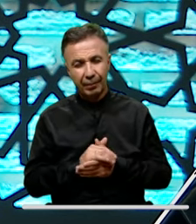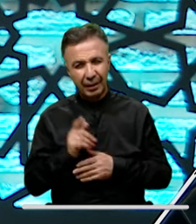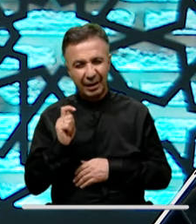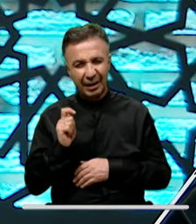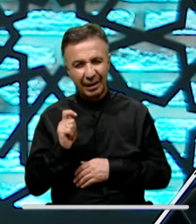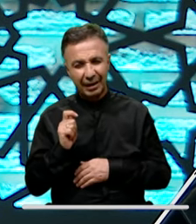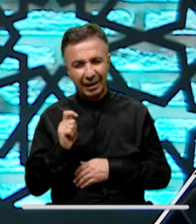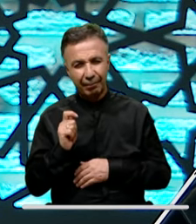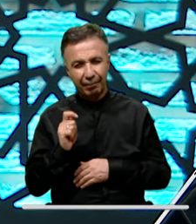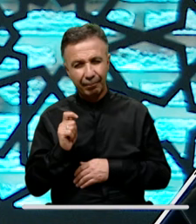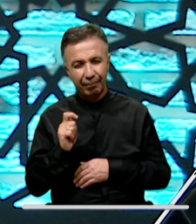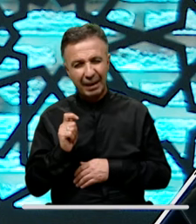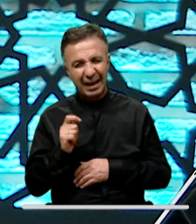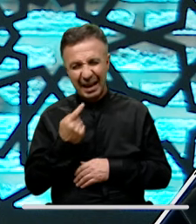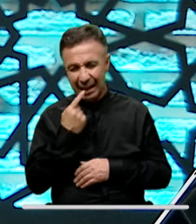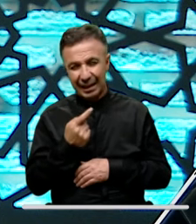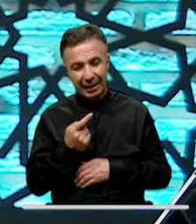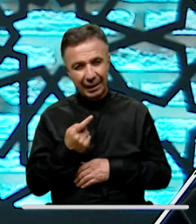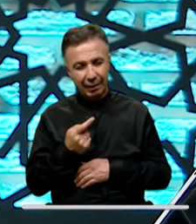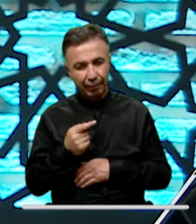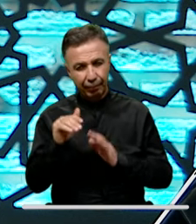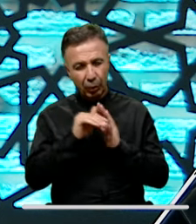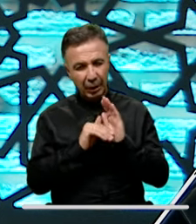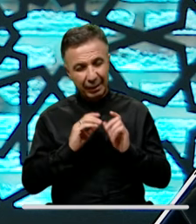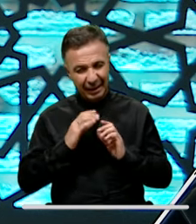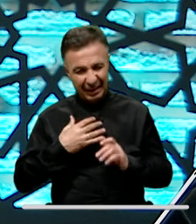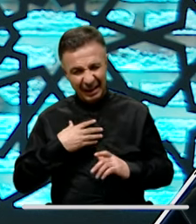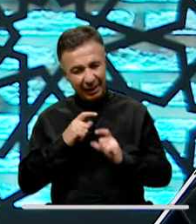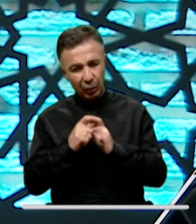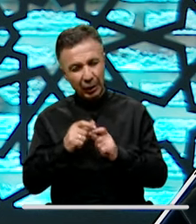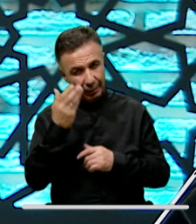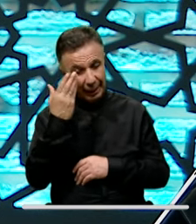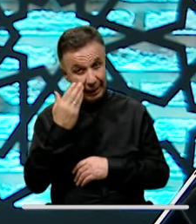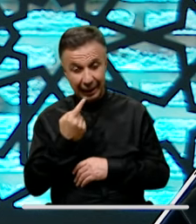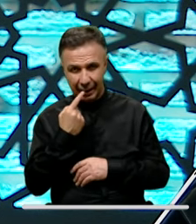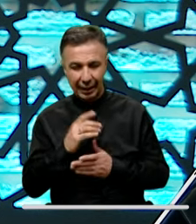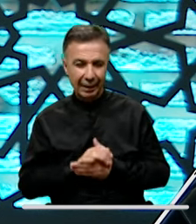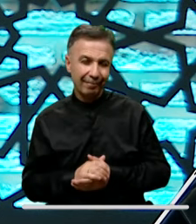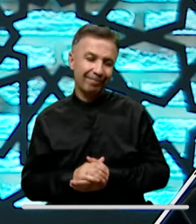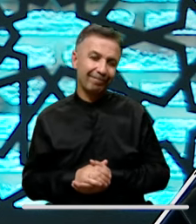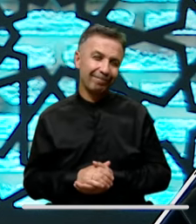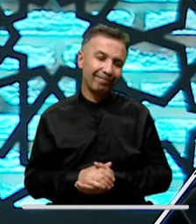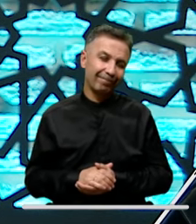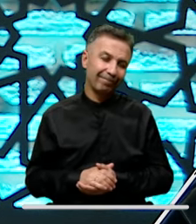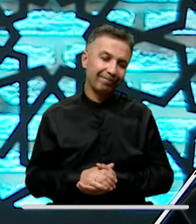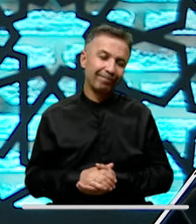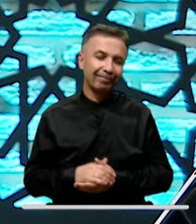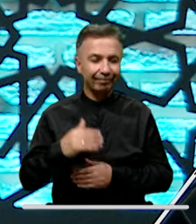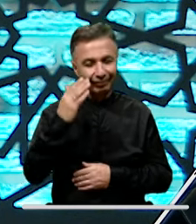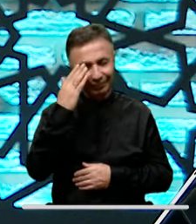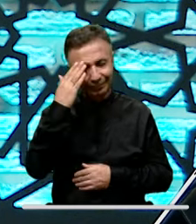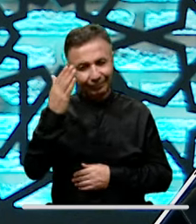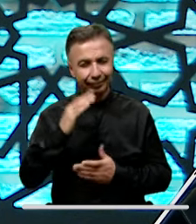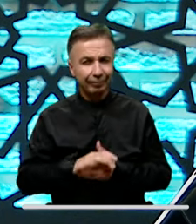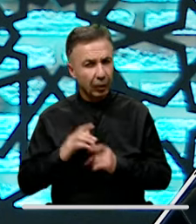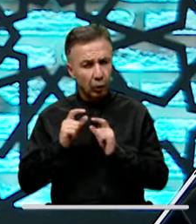vesile oldu. Ne güzel. Gülen soğuktu. Allah razı olsun ondan da. Çok selamlarımızı iletin. İletiyorum hocam.